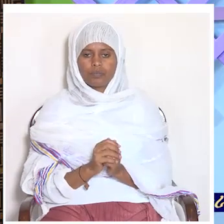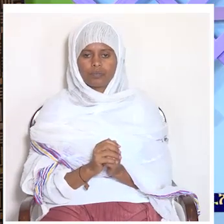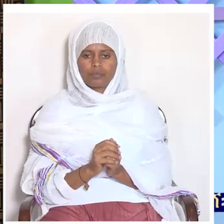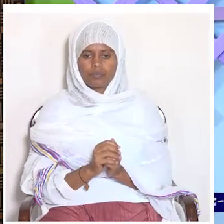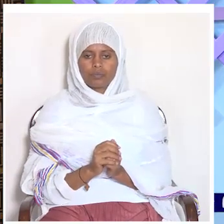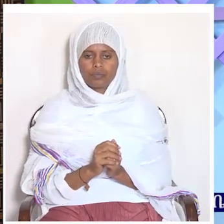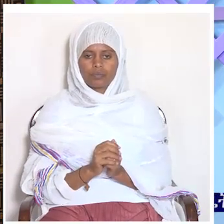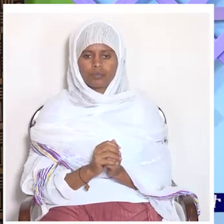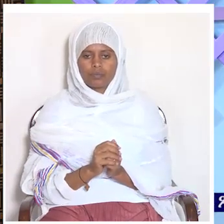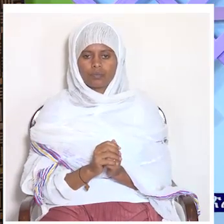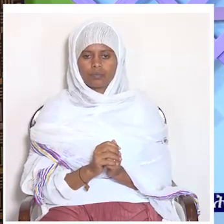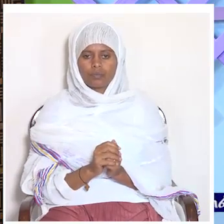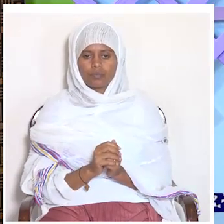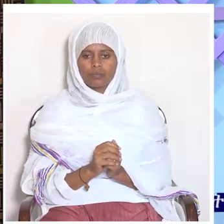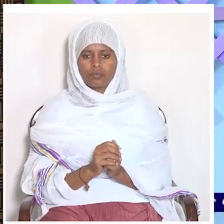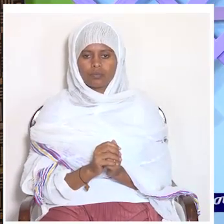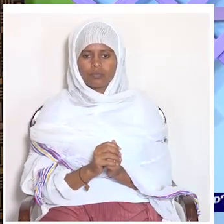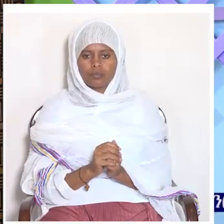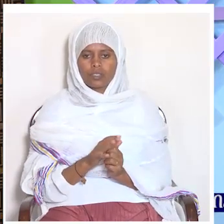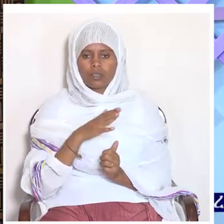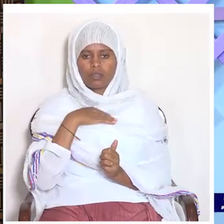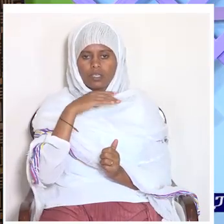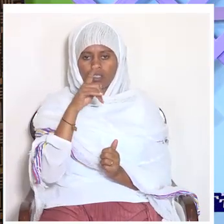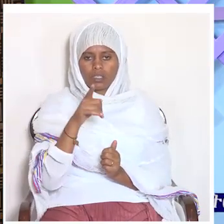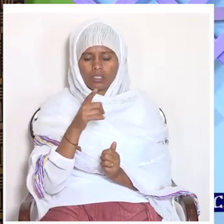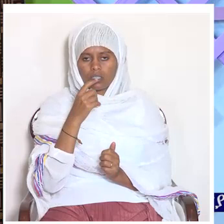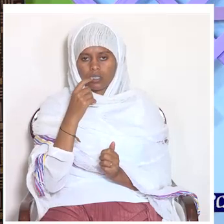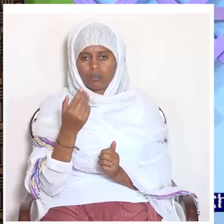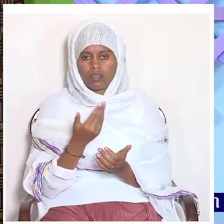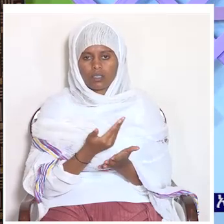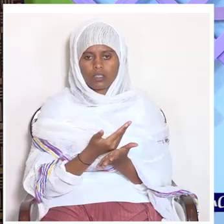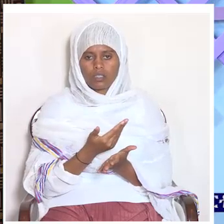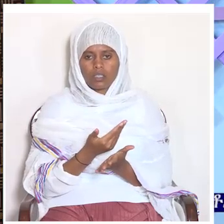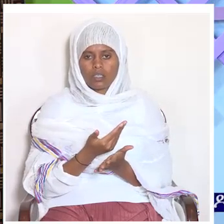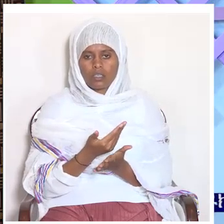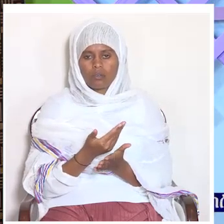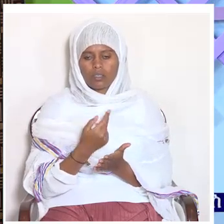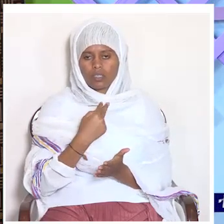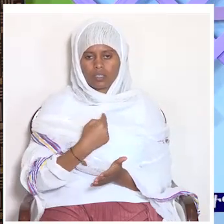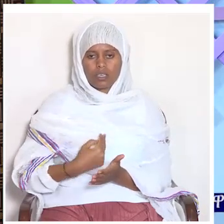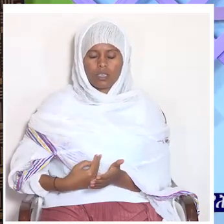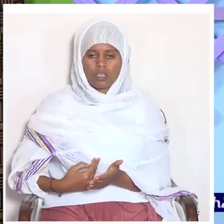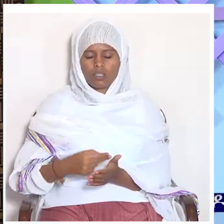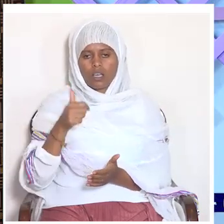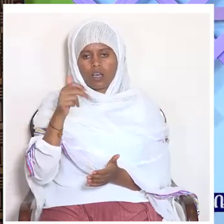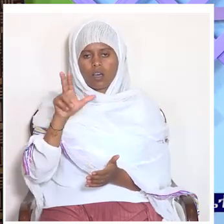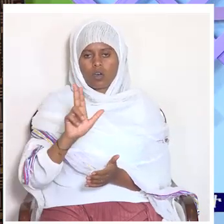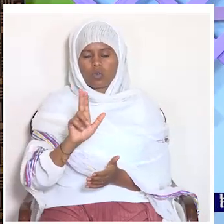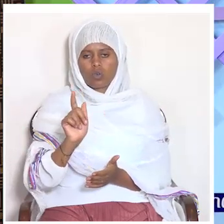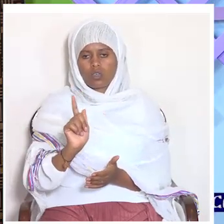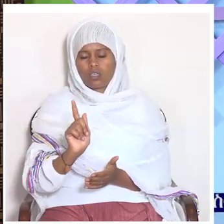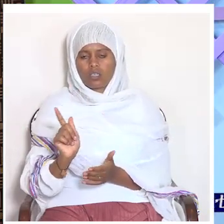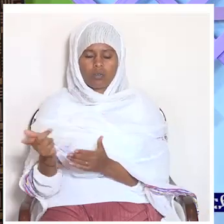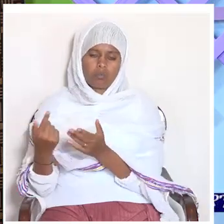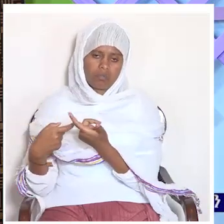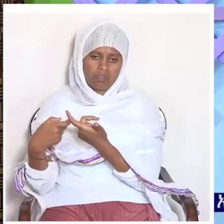ወእም ቤተ ኣሮን ካህን መንገለ እማ፣ ካብ ናይ ኣድያን ተበልና ድማ ካብ ናይ ሊቀ ካህናት ናይ ኣሮን